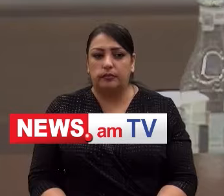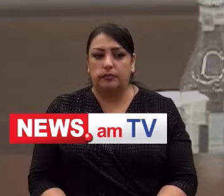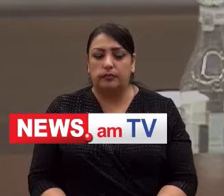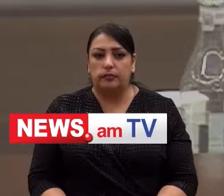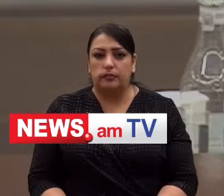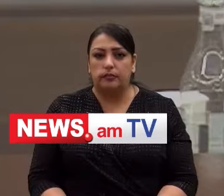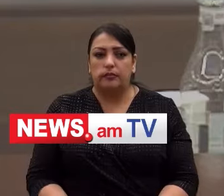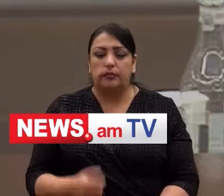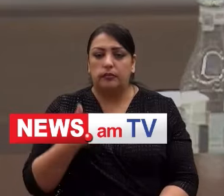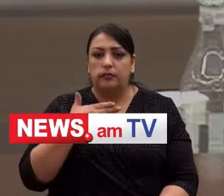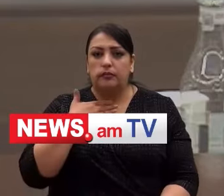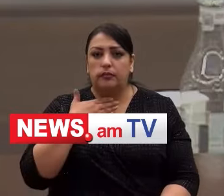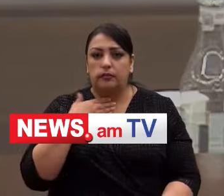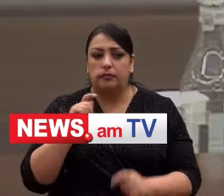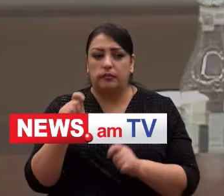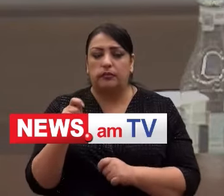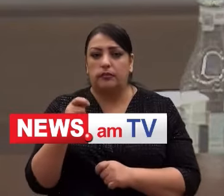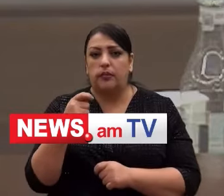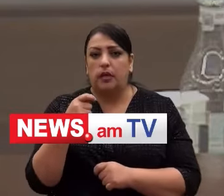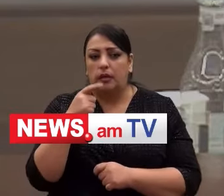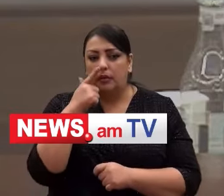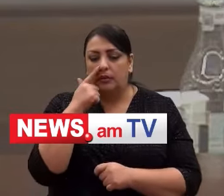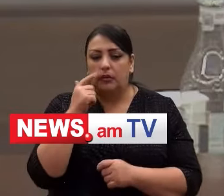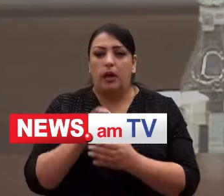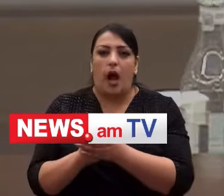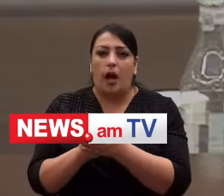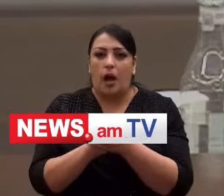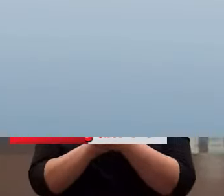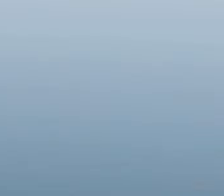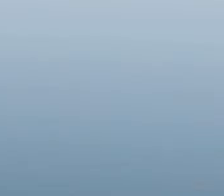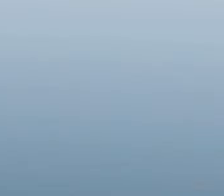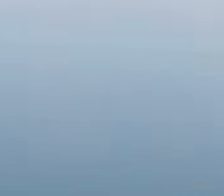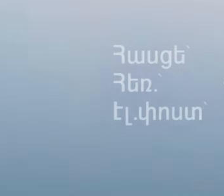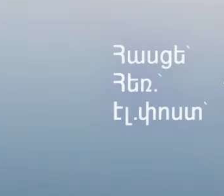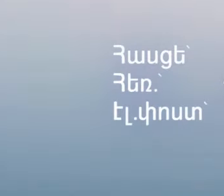ֆոնի վրա ձայնը տալիս եմ Դենիել Յոնիսյանին, որպես խաղաղության աղավնի։ Խնդրեմ։